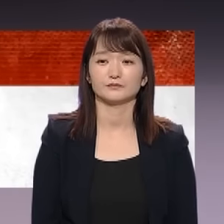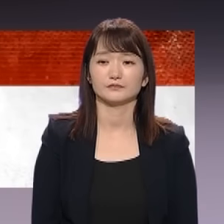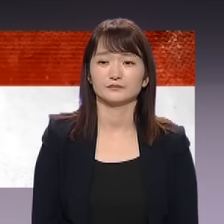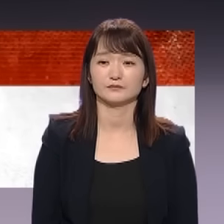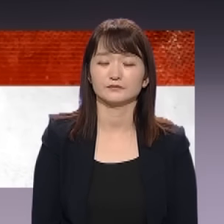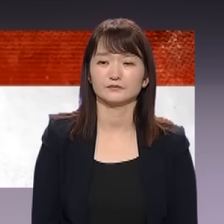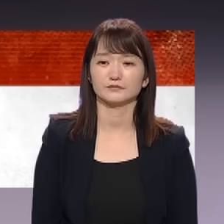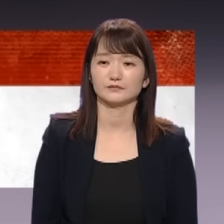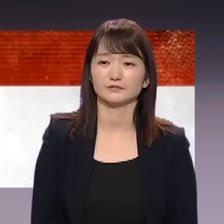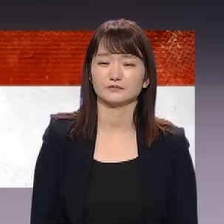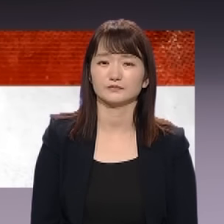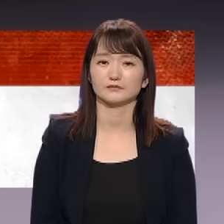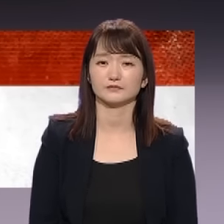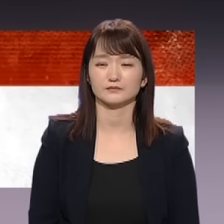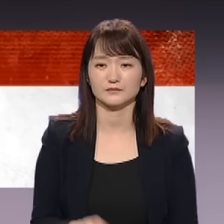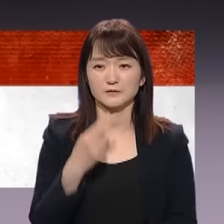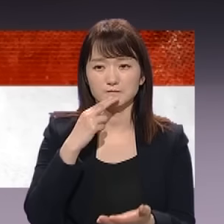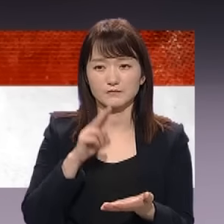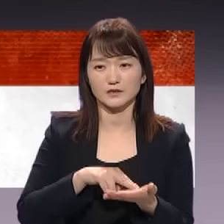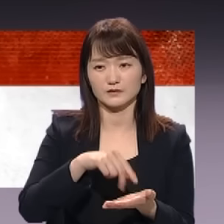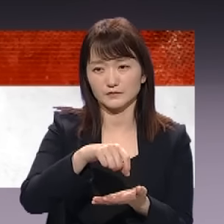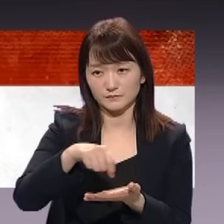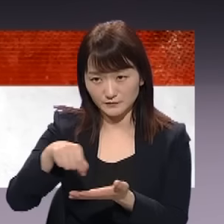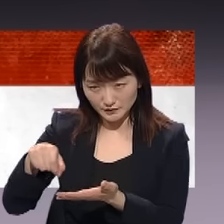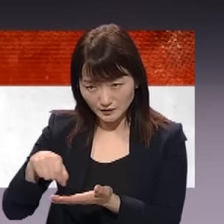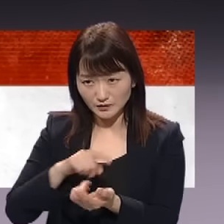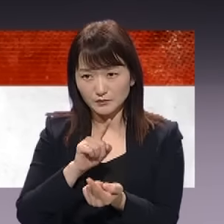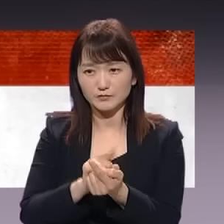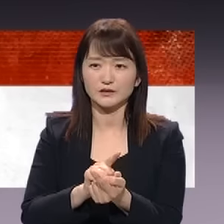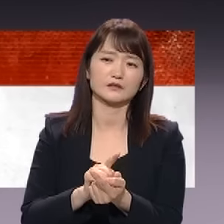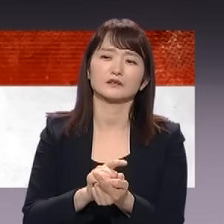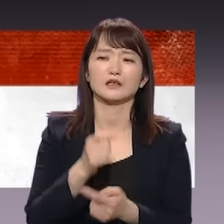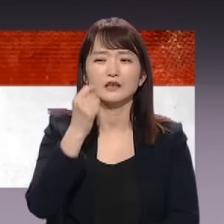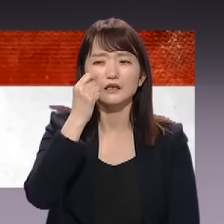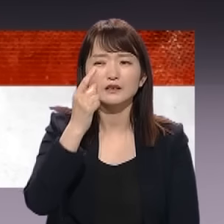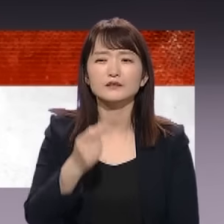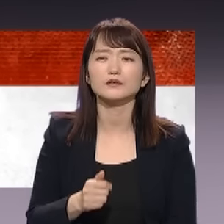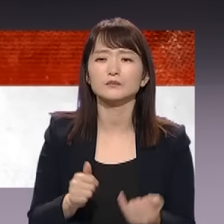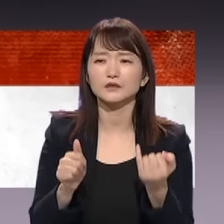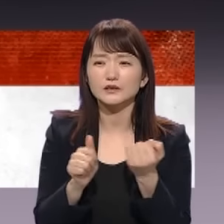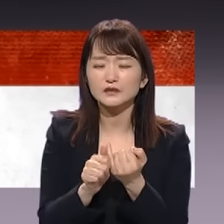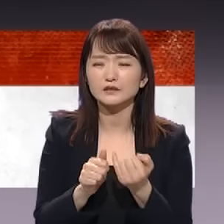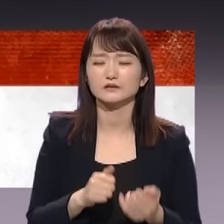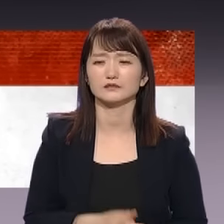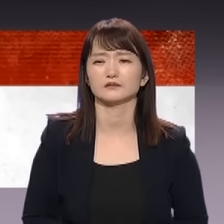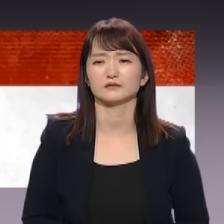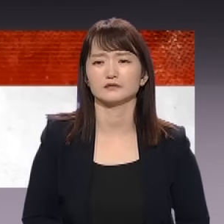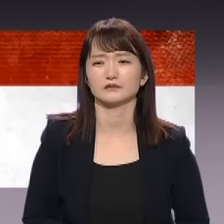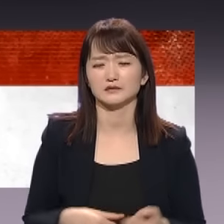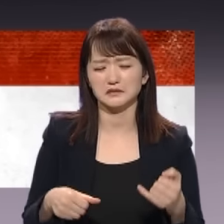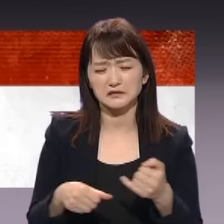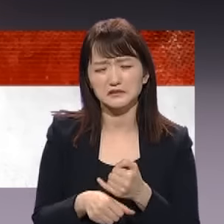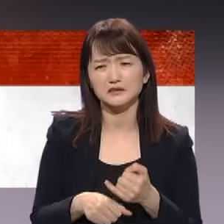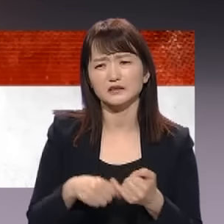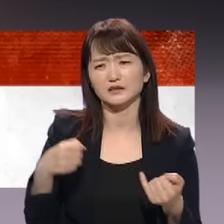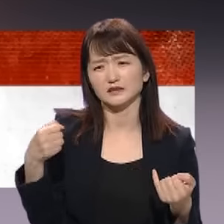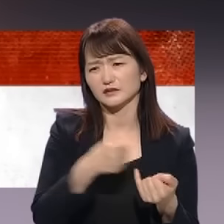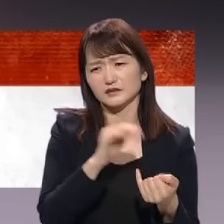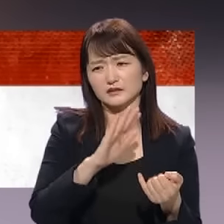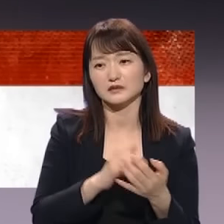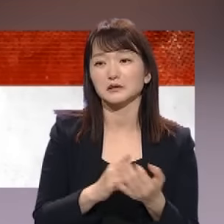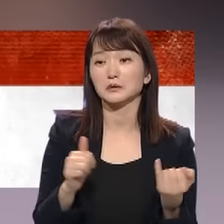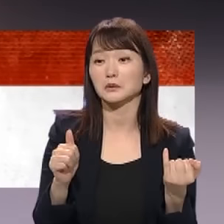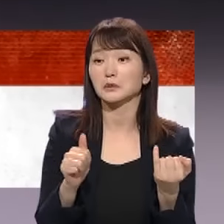18년 만났어. 8년 만에 결혼했어. 연애할 때는 안 때렸어. 안 때리고 이제 결혼하기